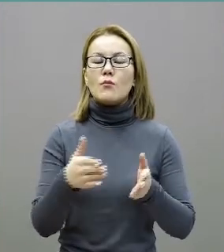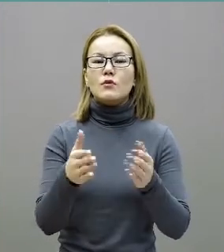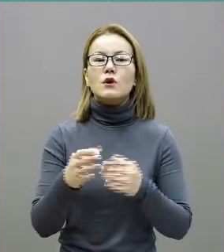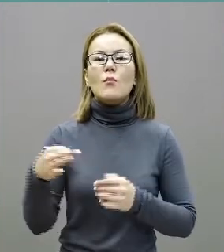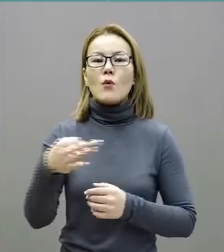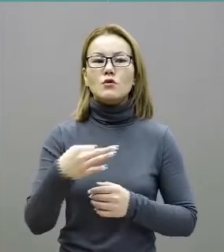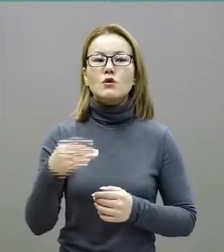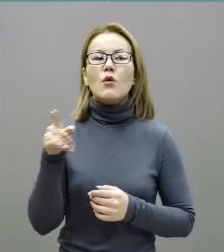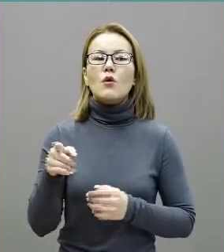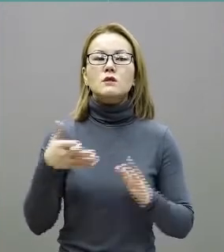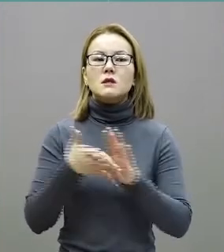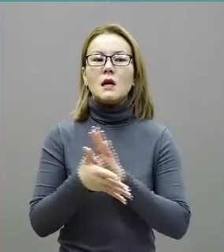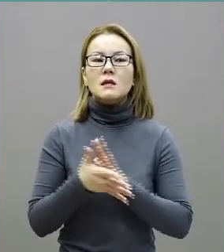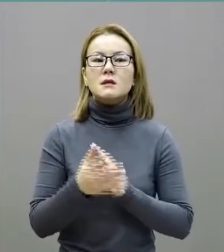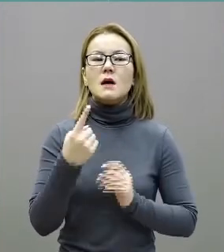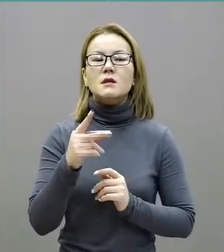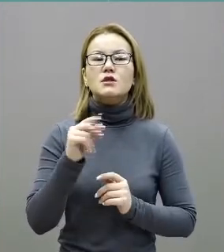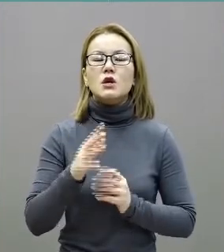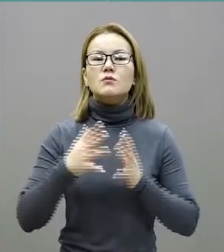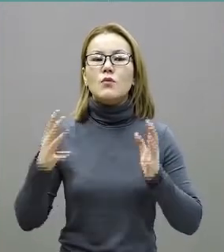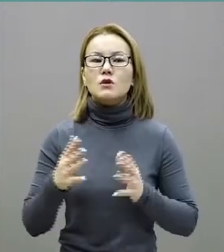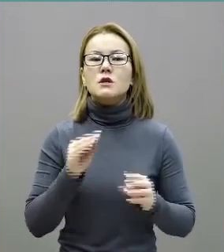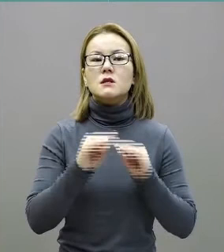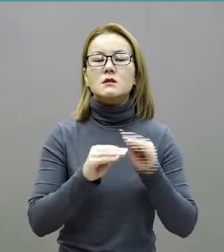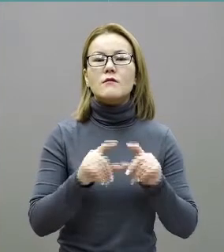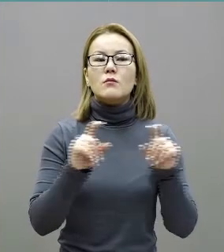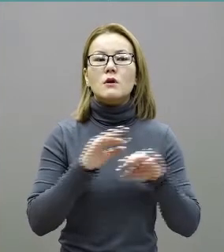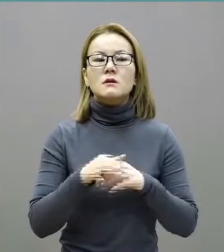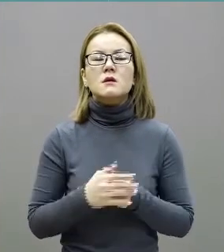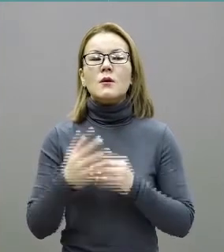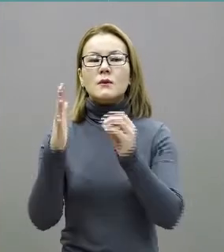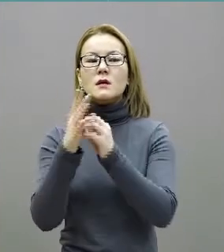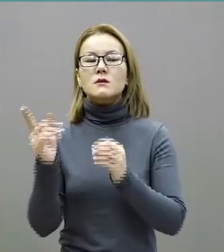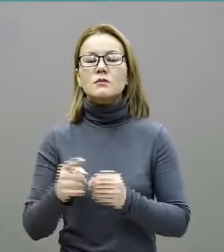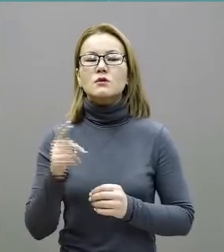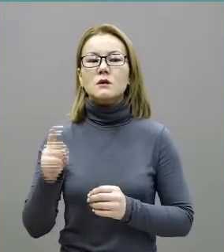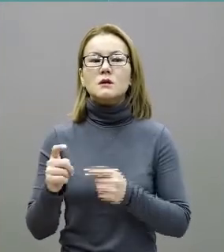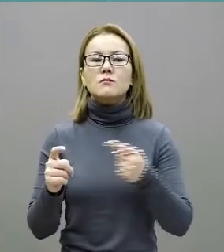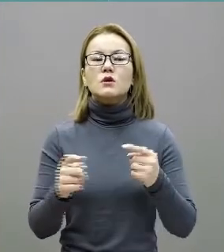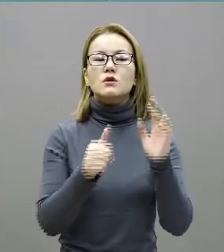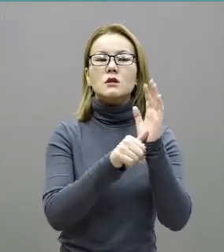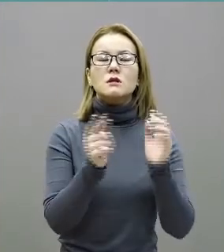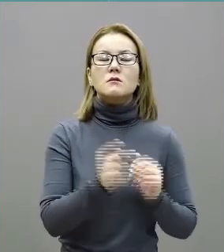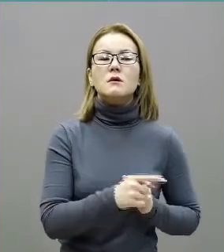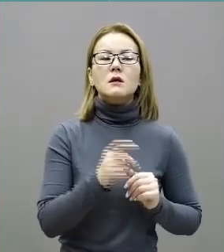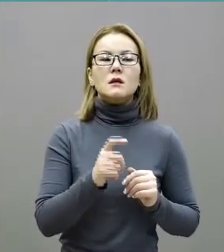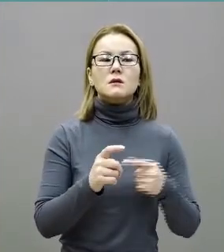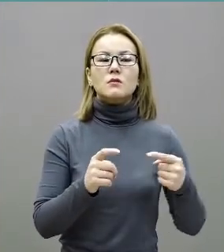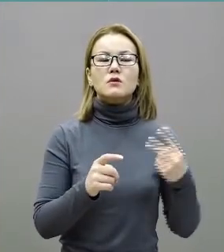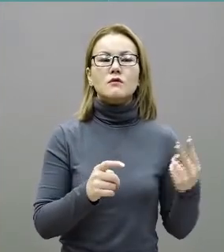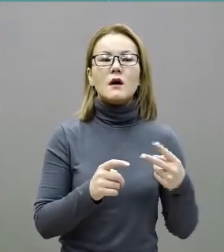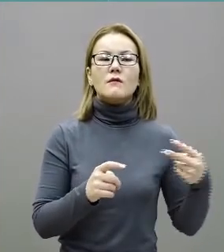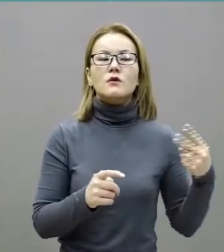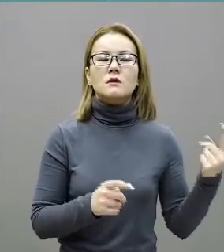путь по озеру он затратил на 1 час больше составим уравнение 15 деленное на x минус 6 деленное на x минус 2 равно